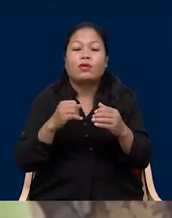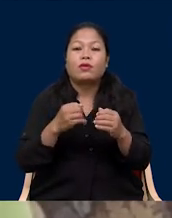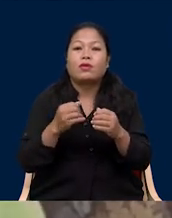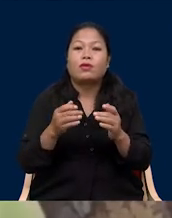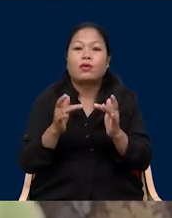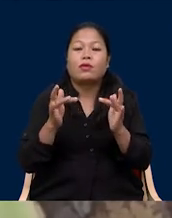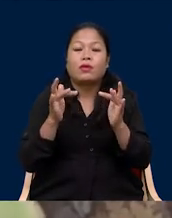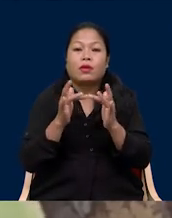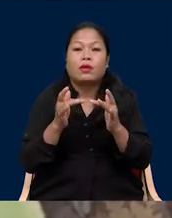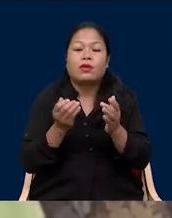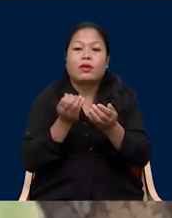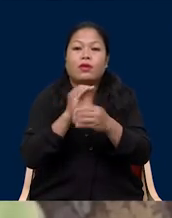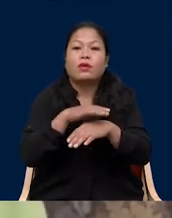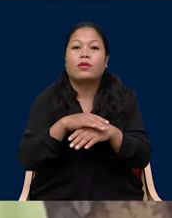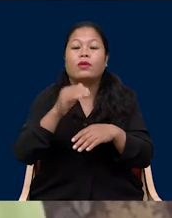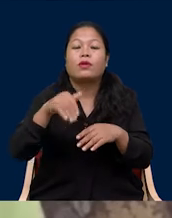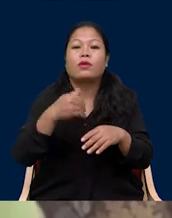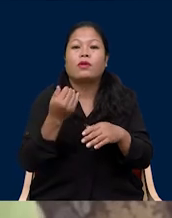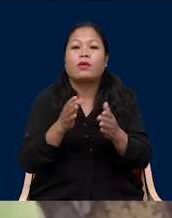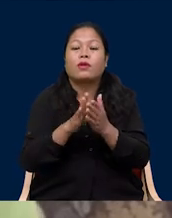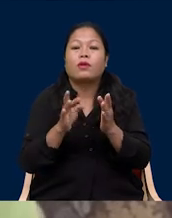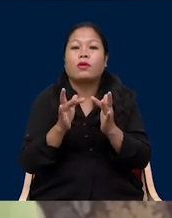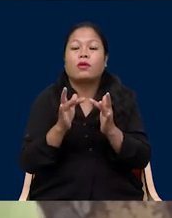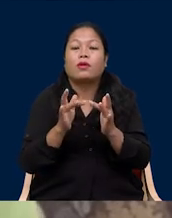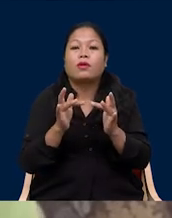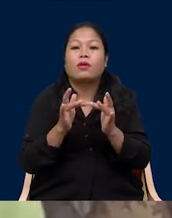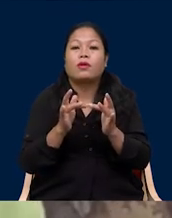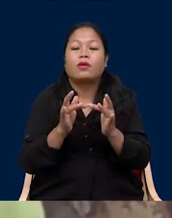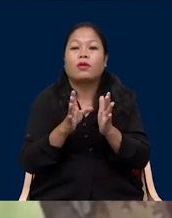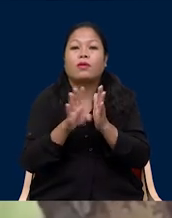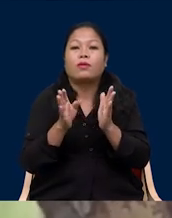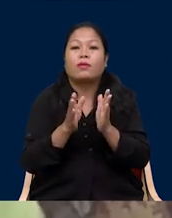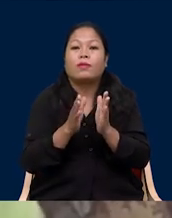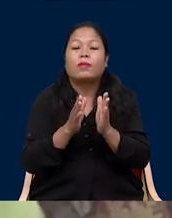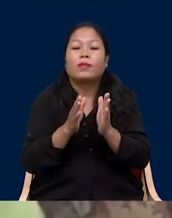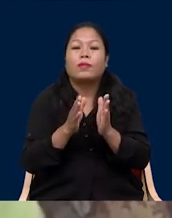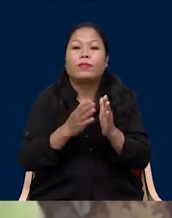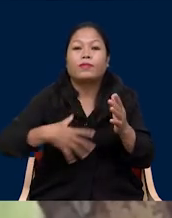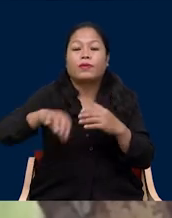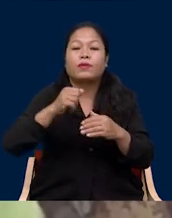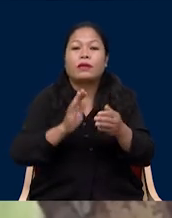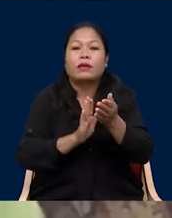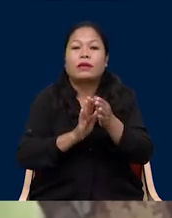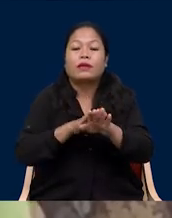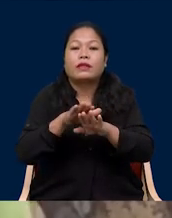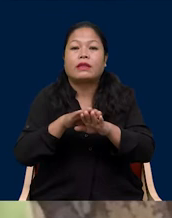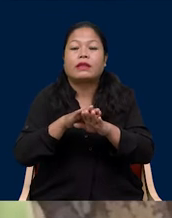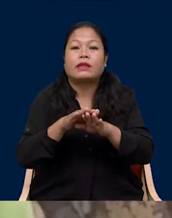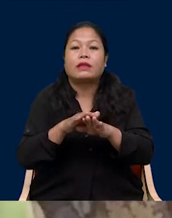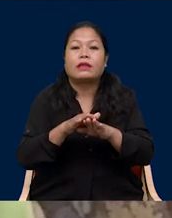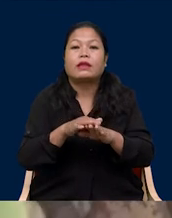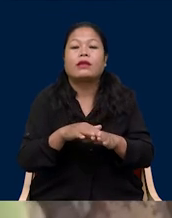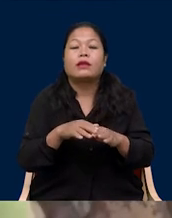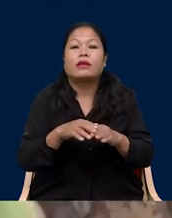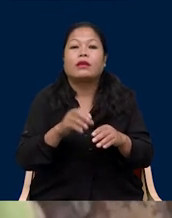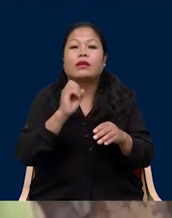नसके, सबैले एक्सेस गर्न नसके कप पनि अरू माध्यमहरूबाट अनलाइन सेसनहरूबाट चाहिँ सबैभन्दा